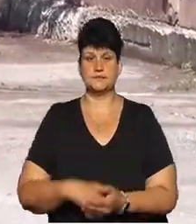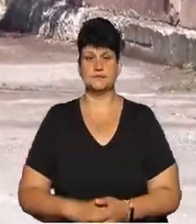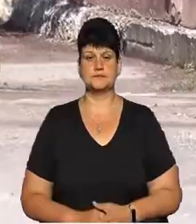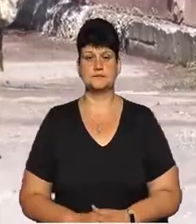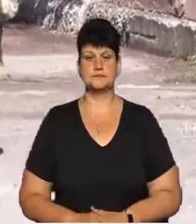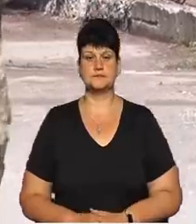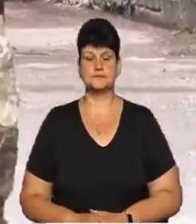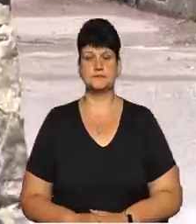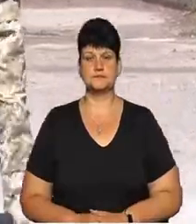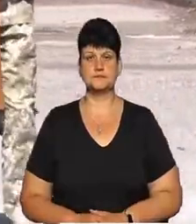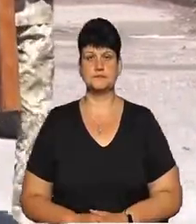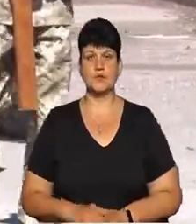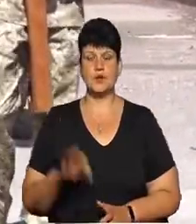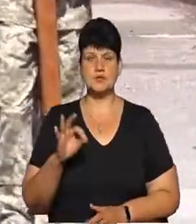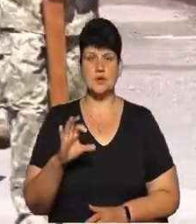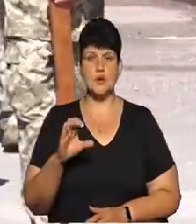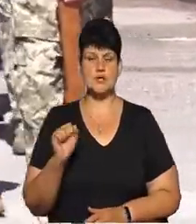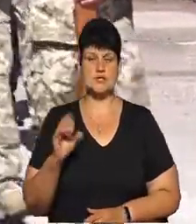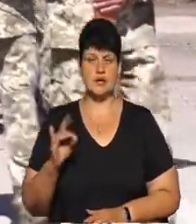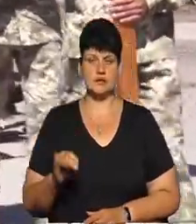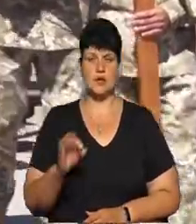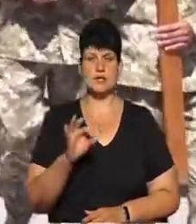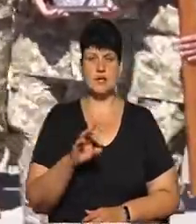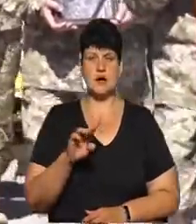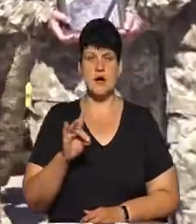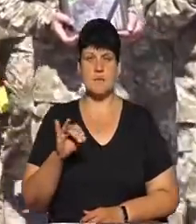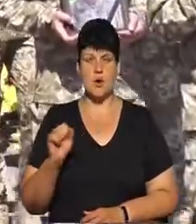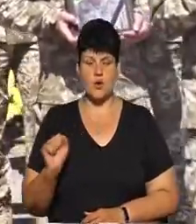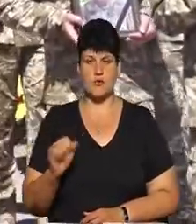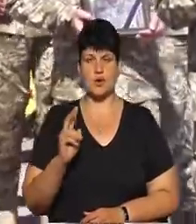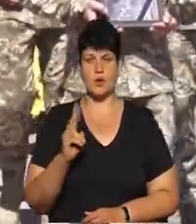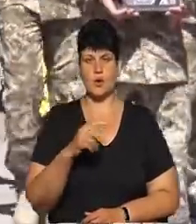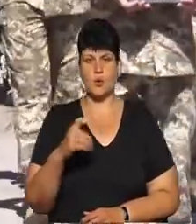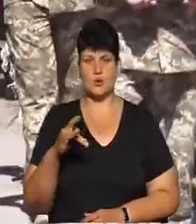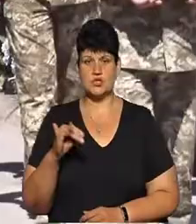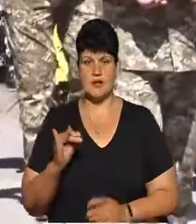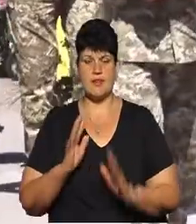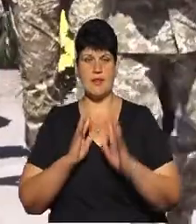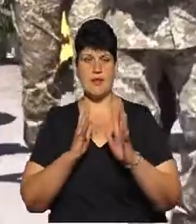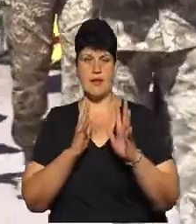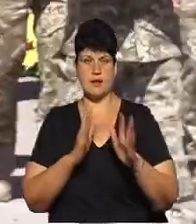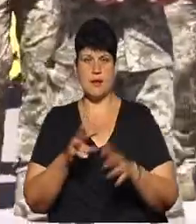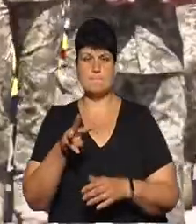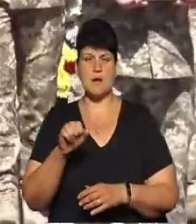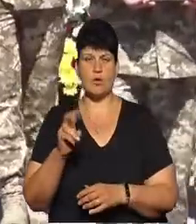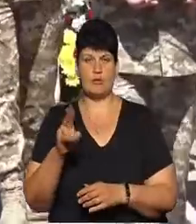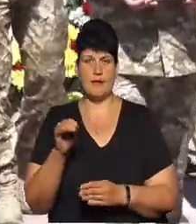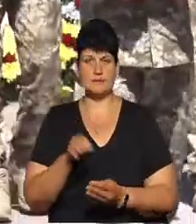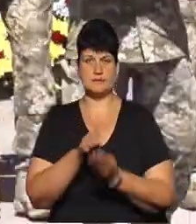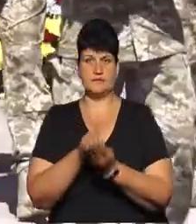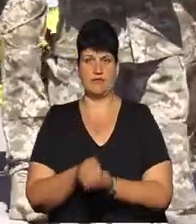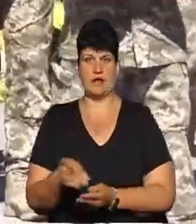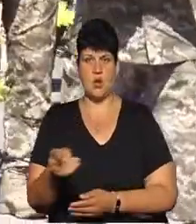Олександра Осадка, Олексія Єрмакова і Олега Хруща поховали на Алеї Героїв на Миколинецькому кладовищі в Тернополі.